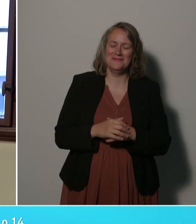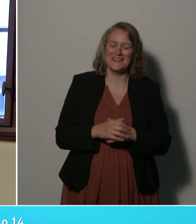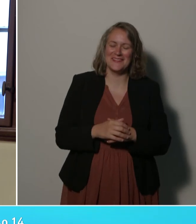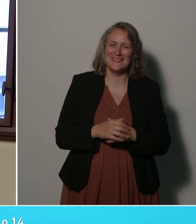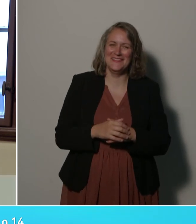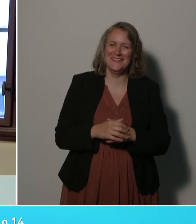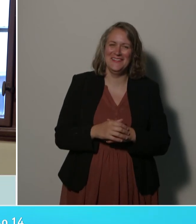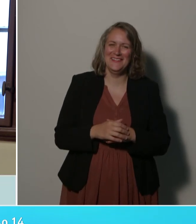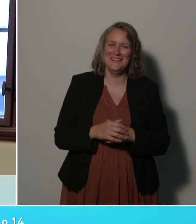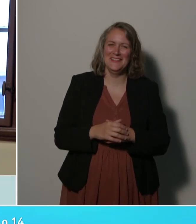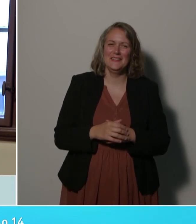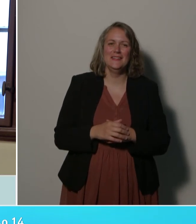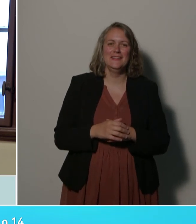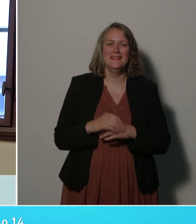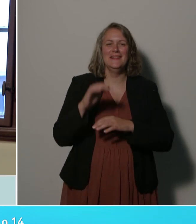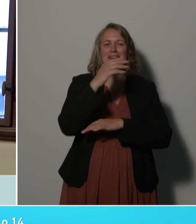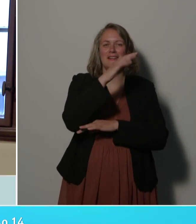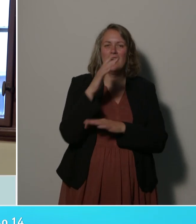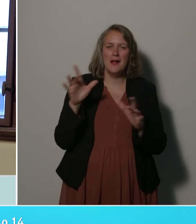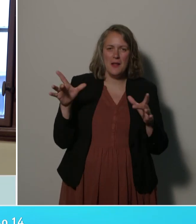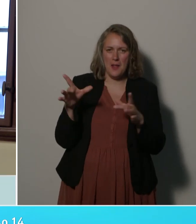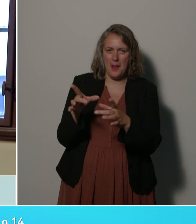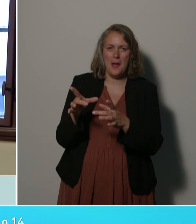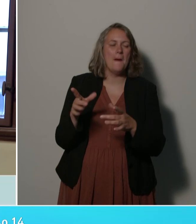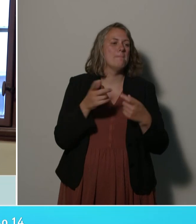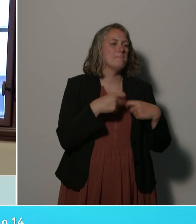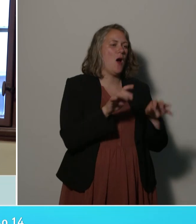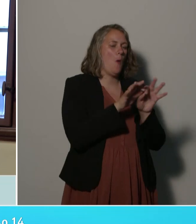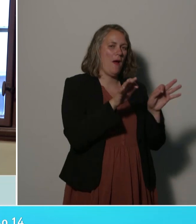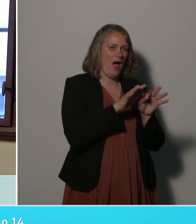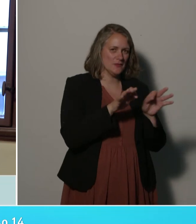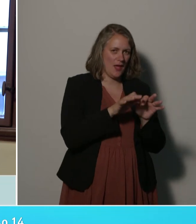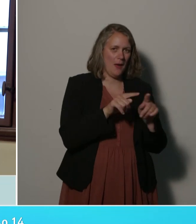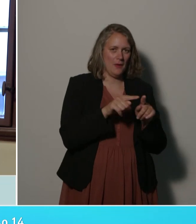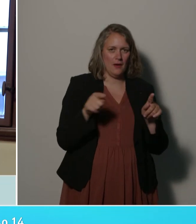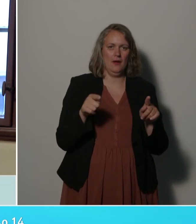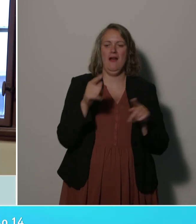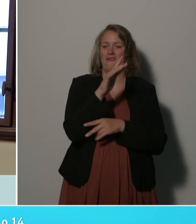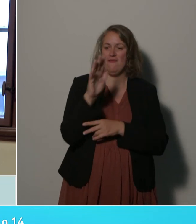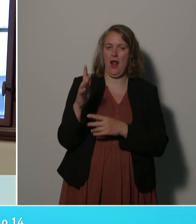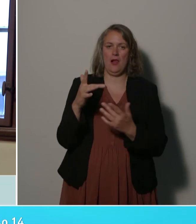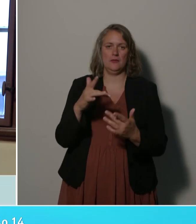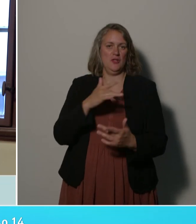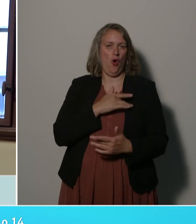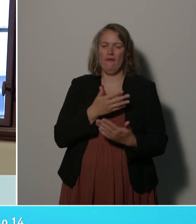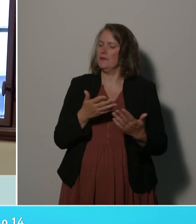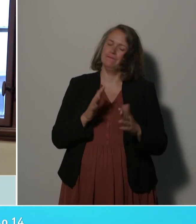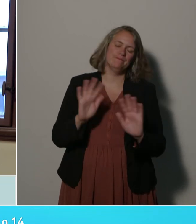dass das Wäldchen von der Baumaßnahme selber tangiert wäre,